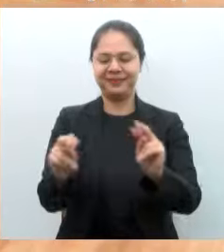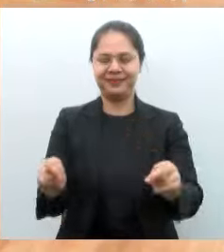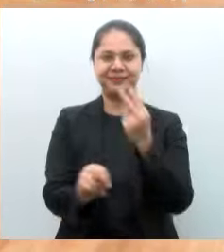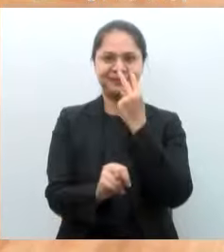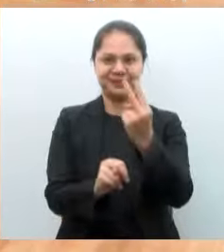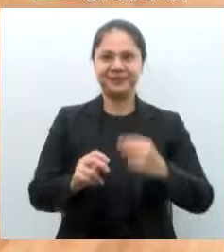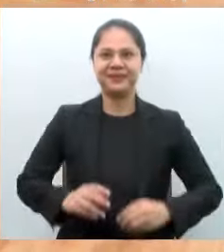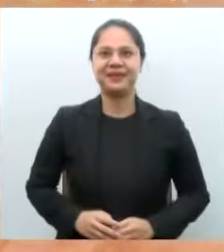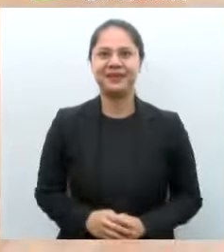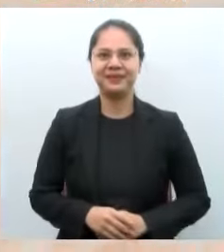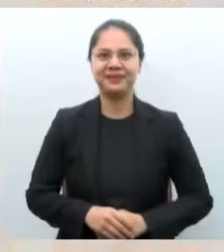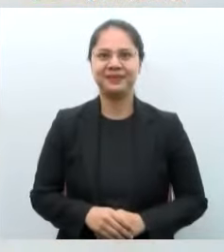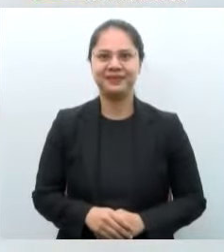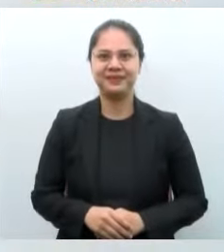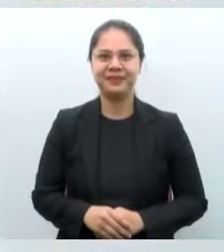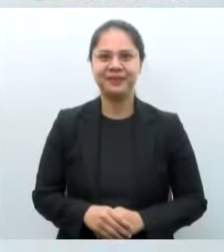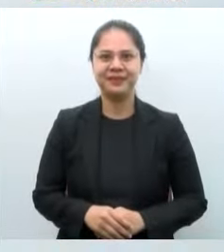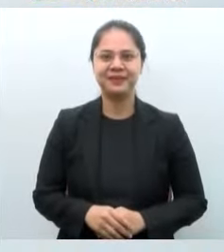ชมกันค่ะ